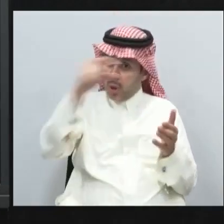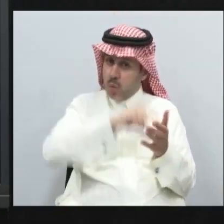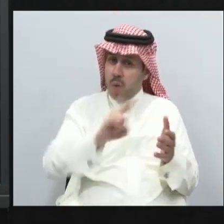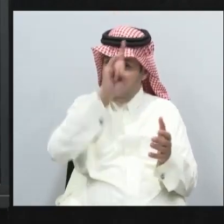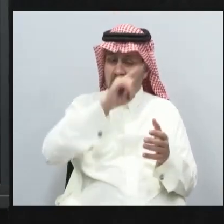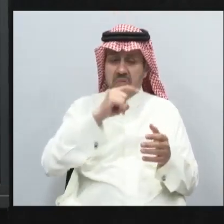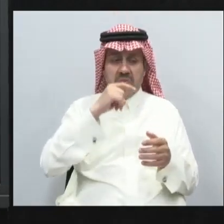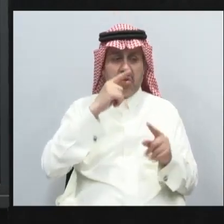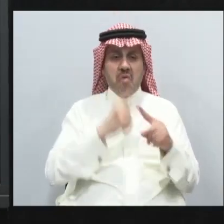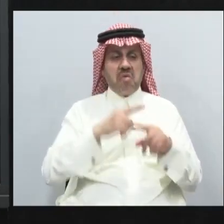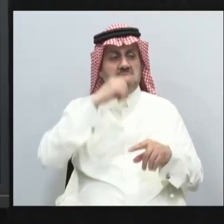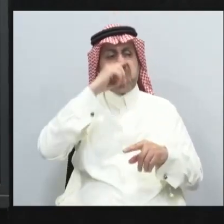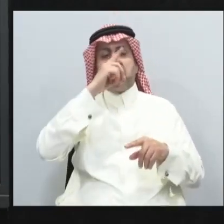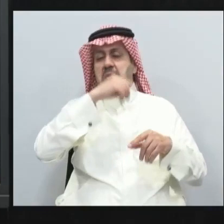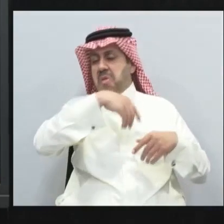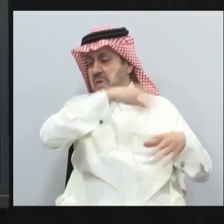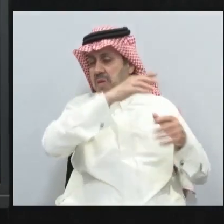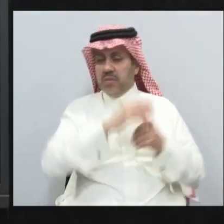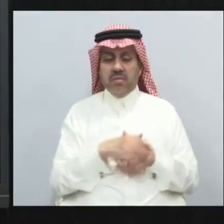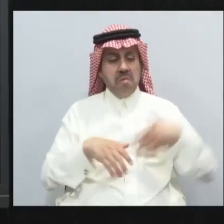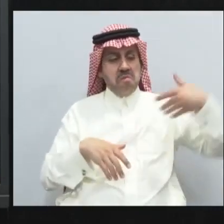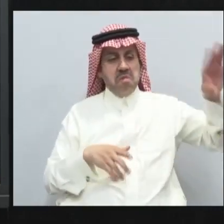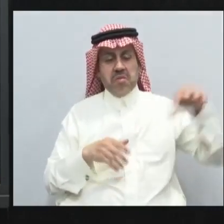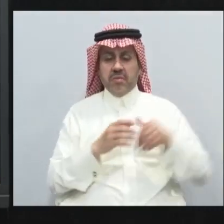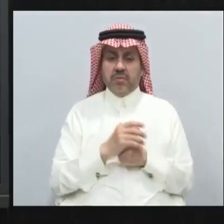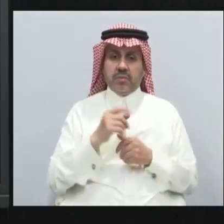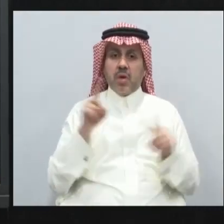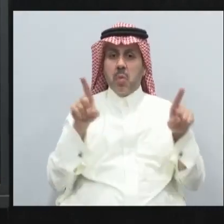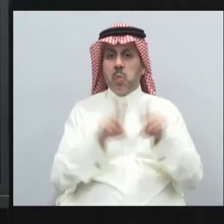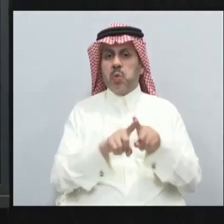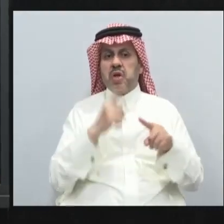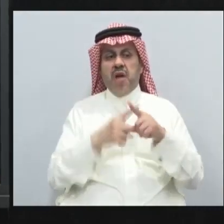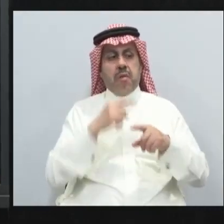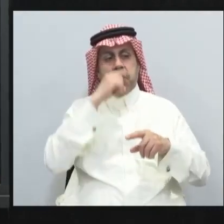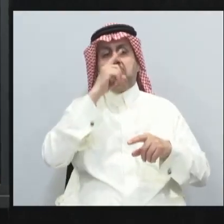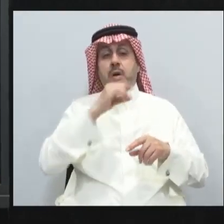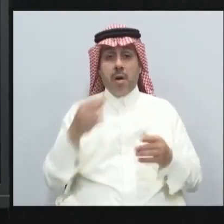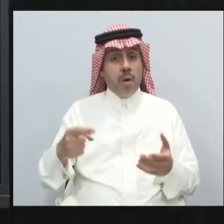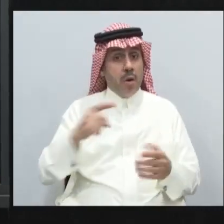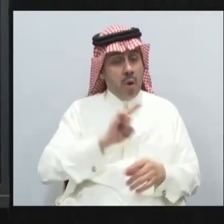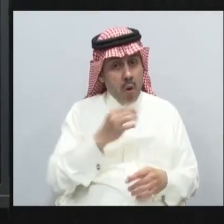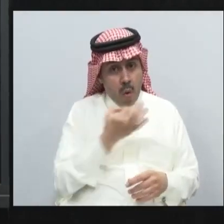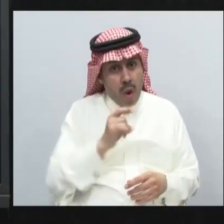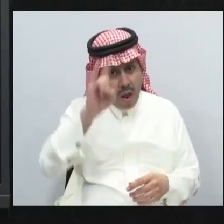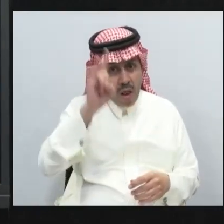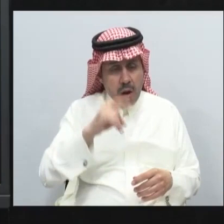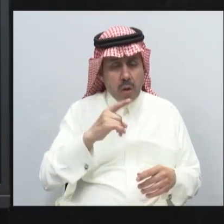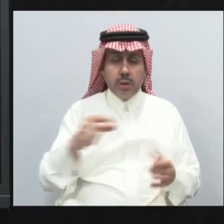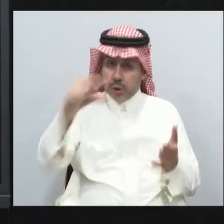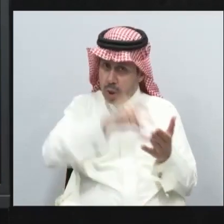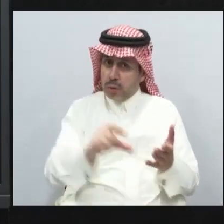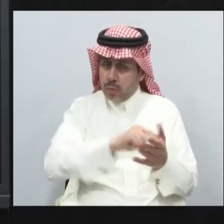يستكبرون فالاستكبار هو الرد ولم يقبل هذه الكلمه فرده استكبارا